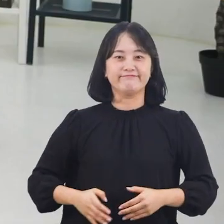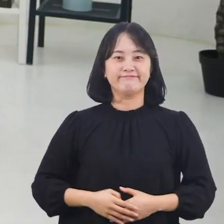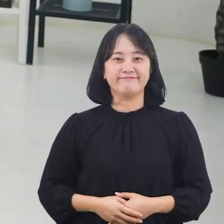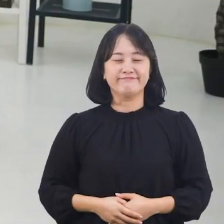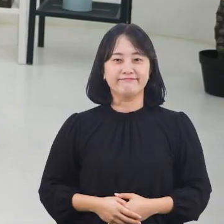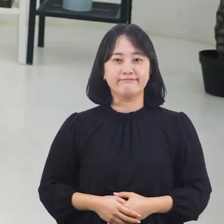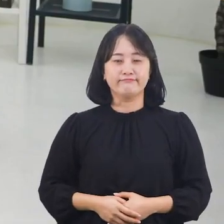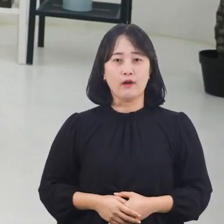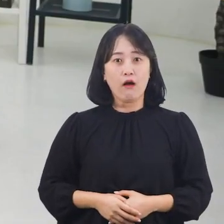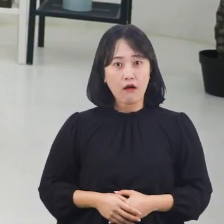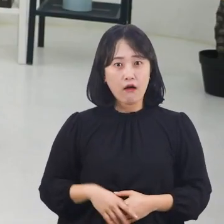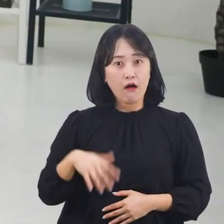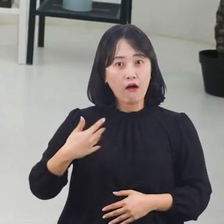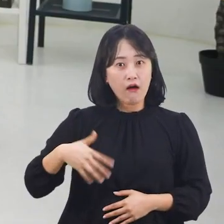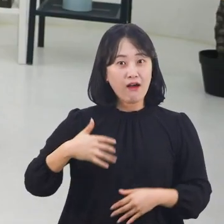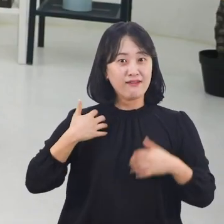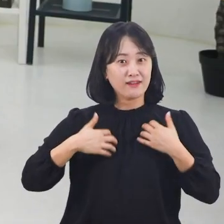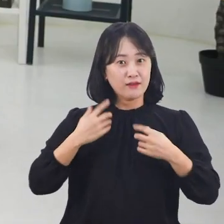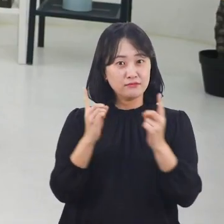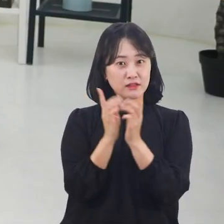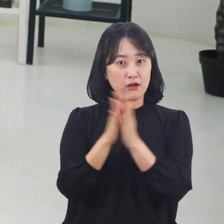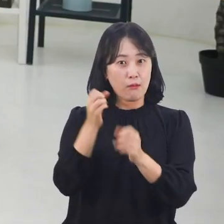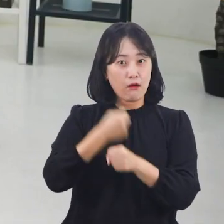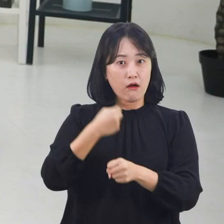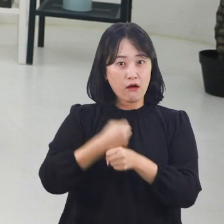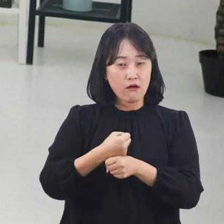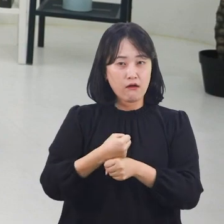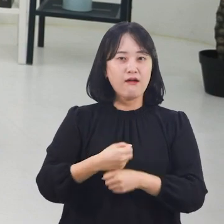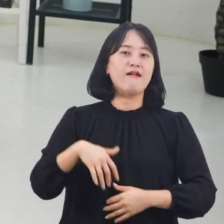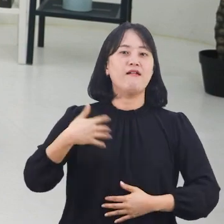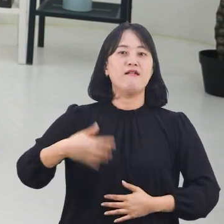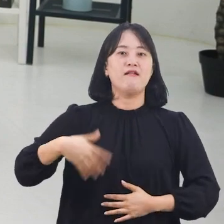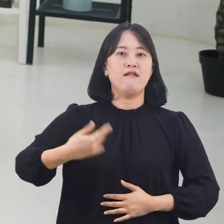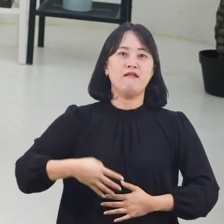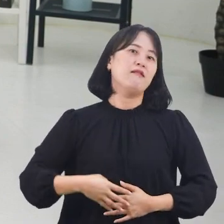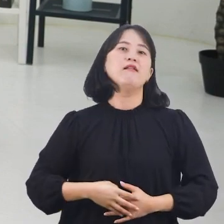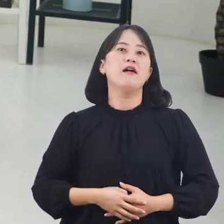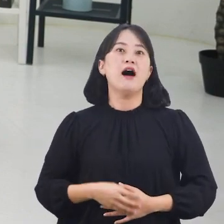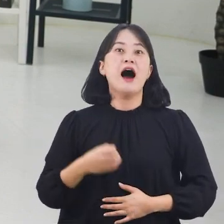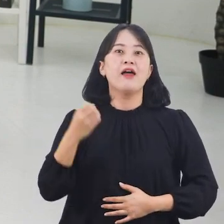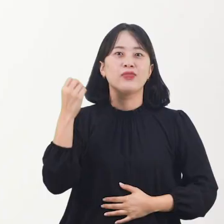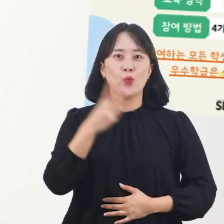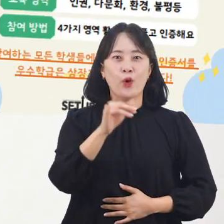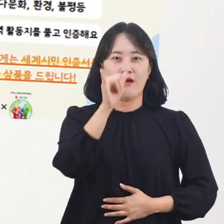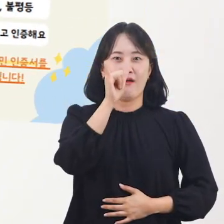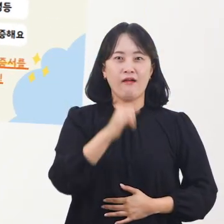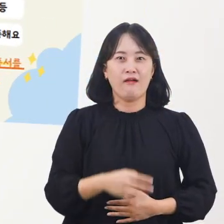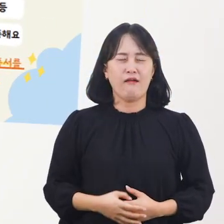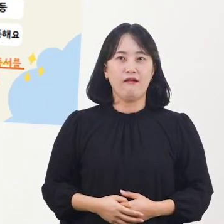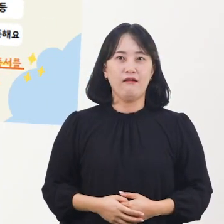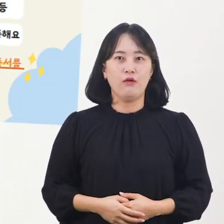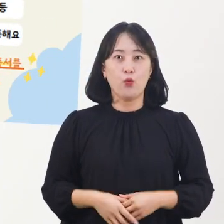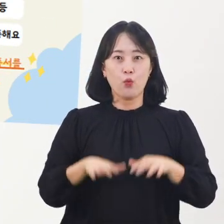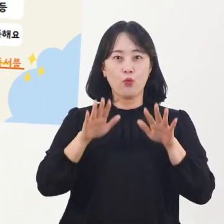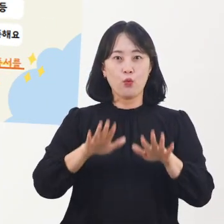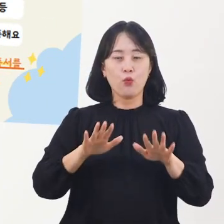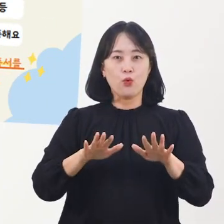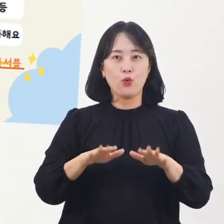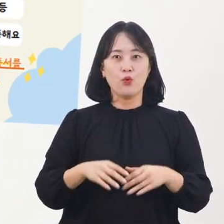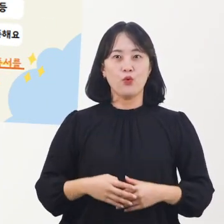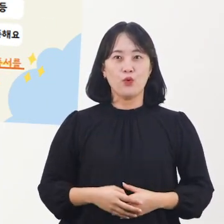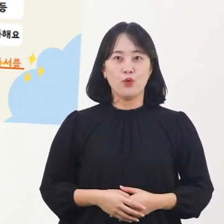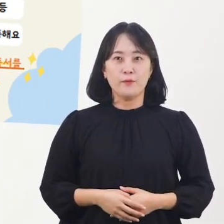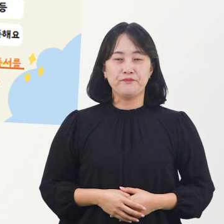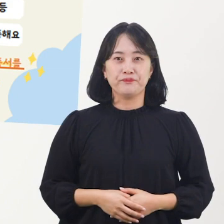와, 보드게임을 직접 만드셨다고요? 너무 대단한데요? 그리고 또 있습니다. 올해는 세계문화